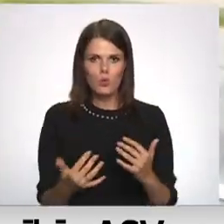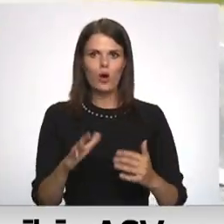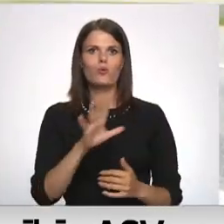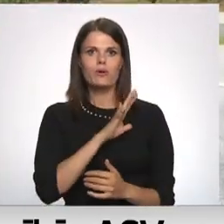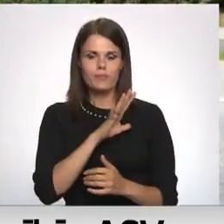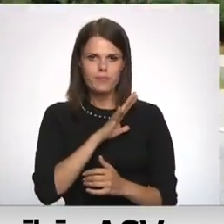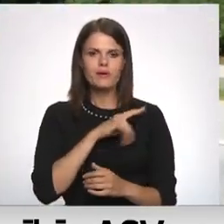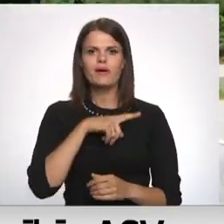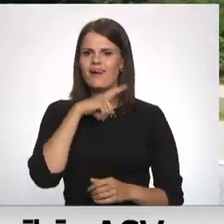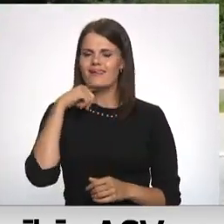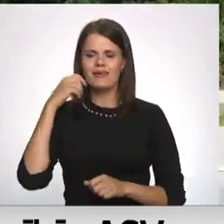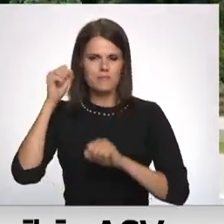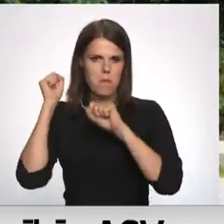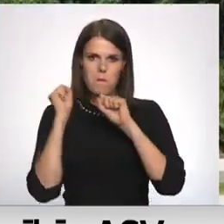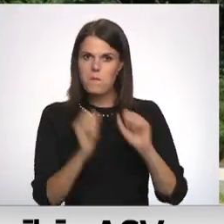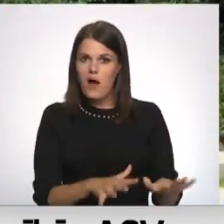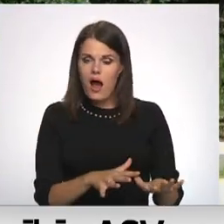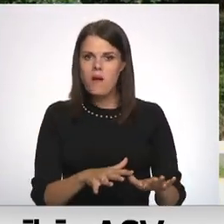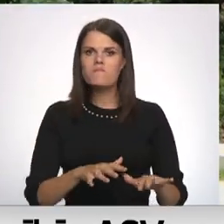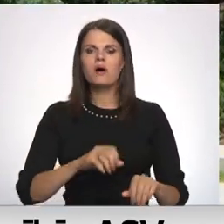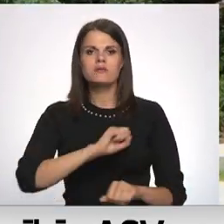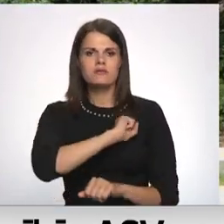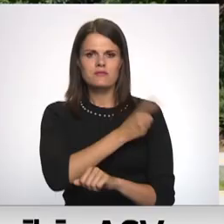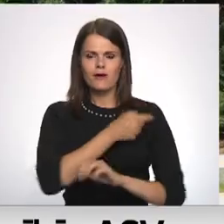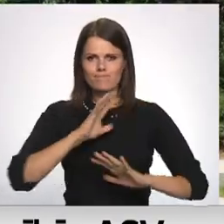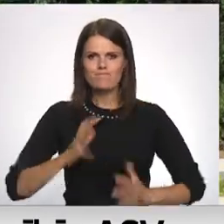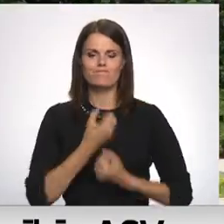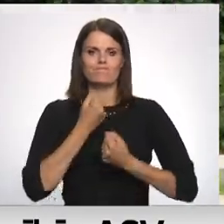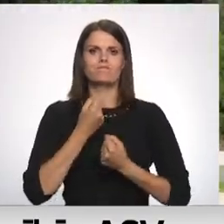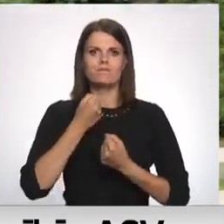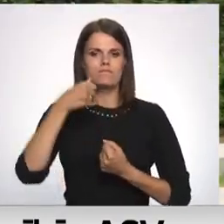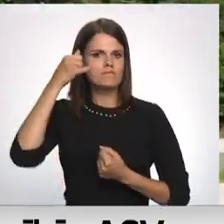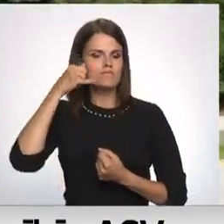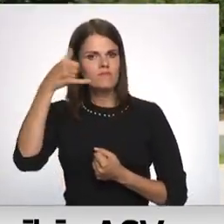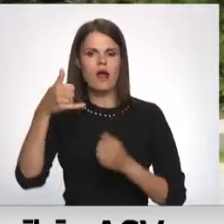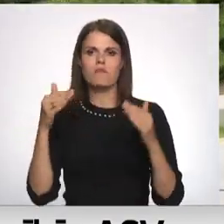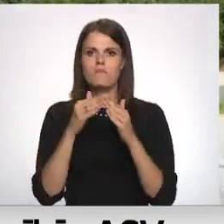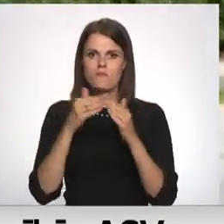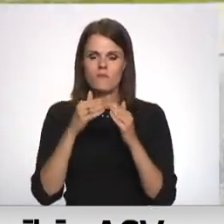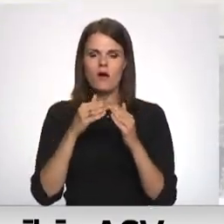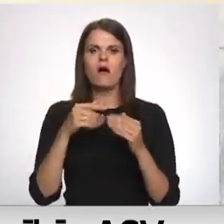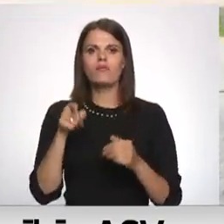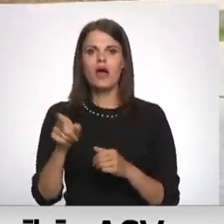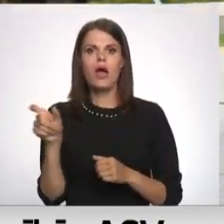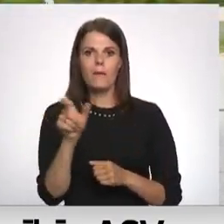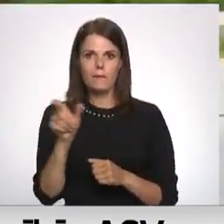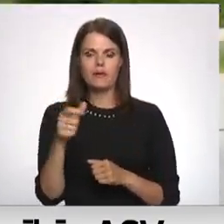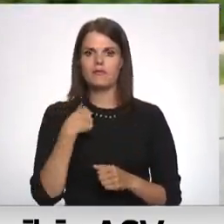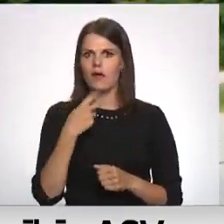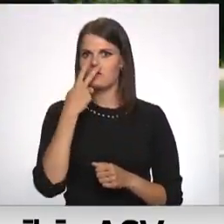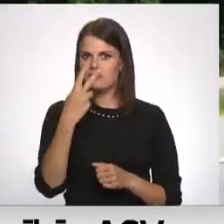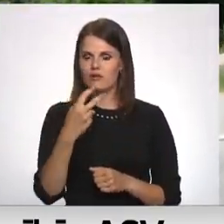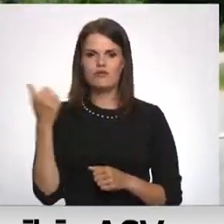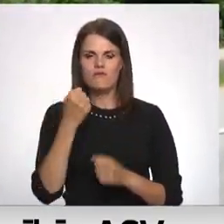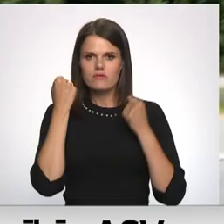virsroku, ka gribējies visu mest pie malas. Spēku sasparoties, devis zvans uz mājām. Nu, tanī mirklī man arī likās, es redzēju, viņš ir